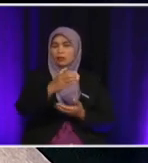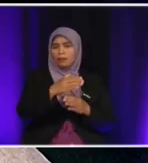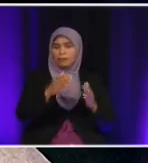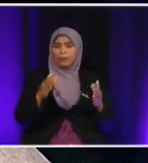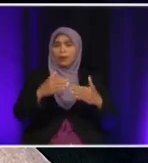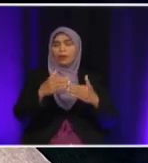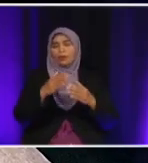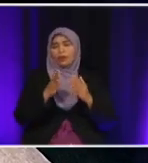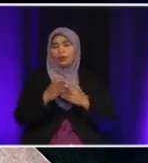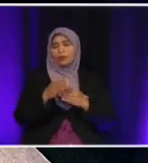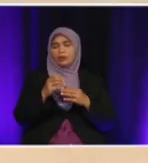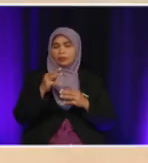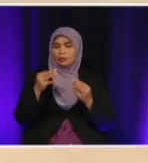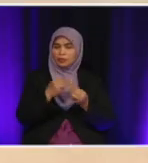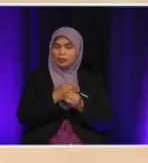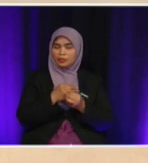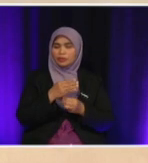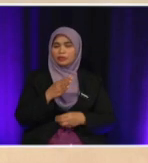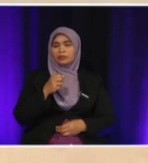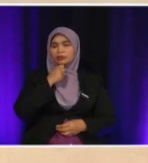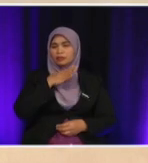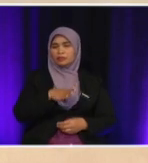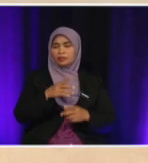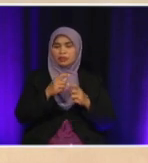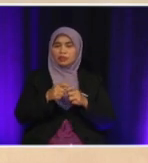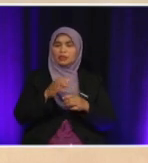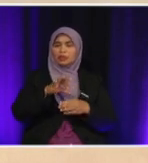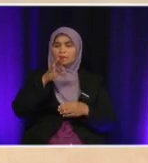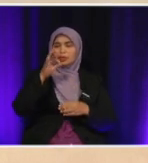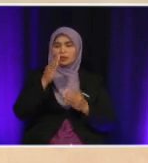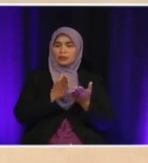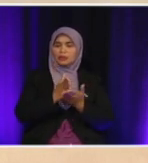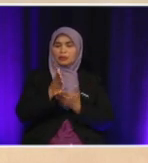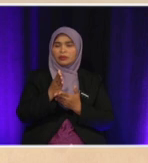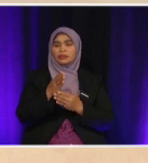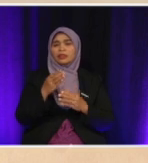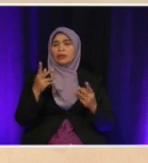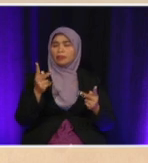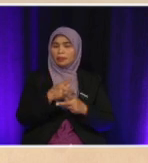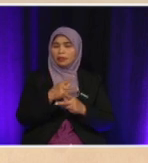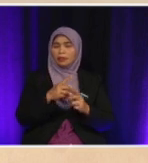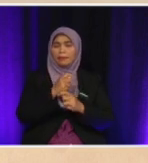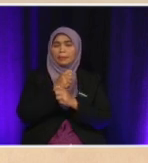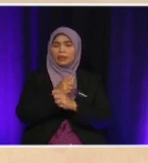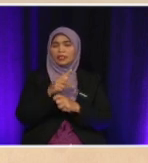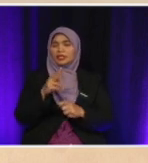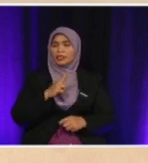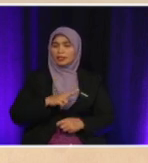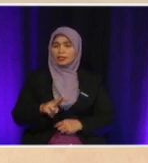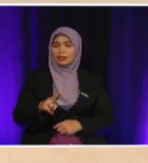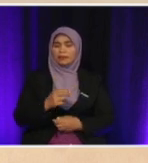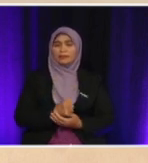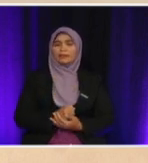baginya tetap bersemangat bangkit meneruskan peperangan mempertahankan agama ya